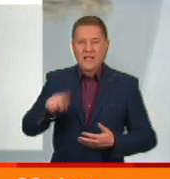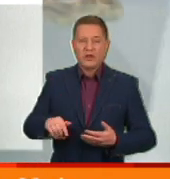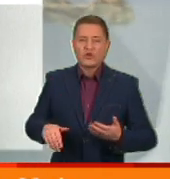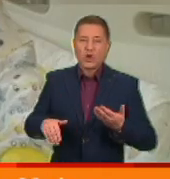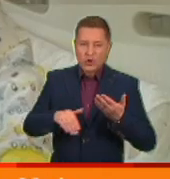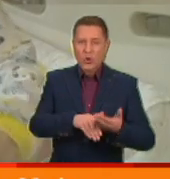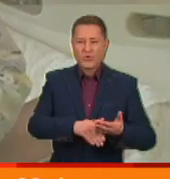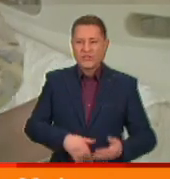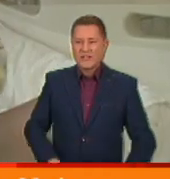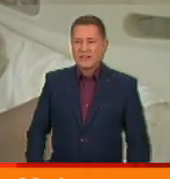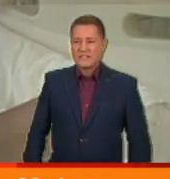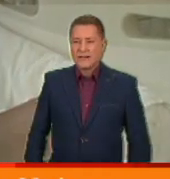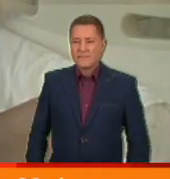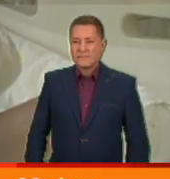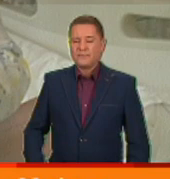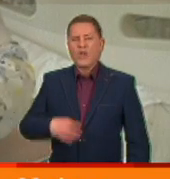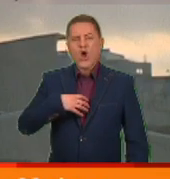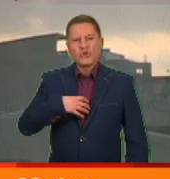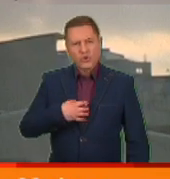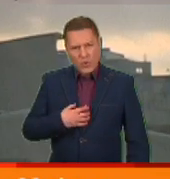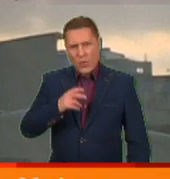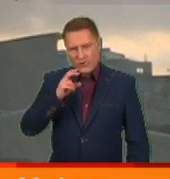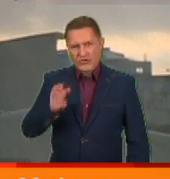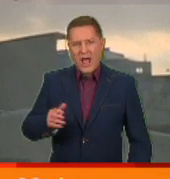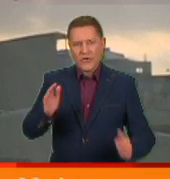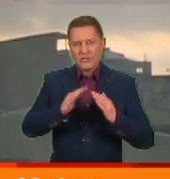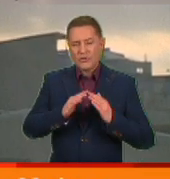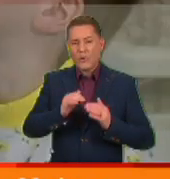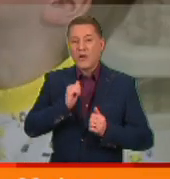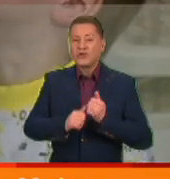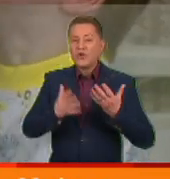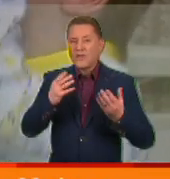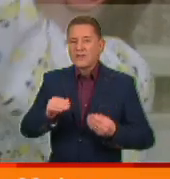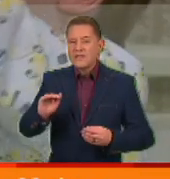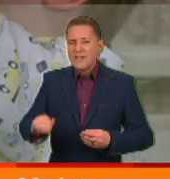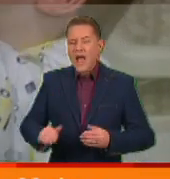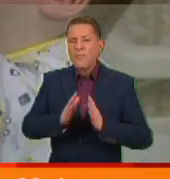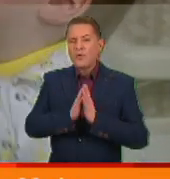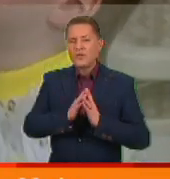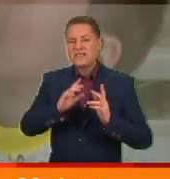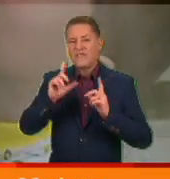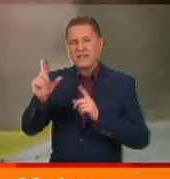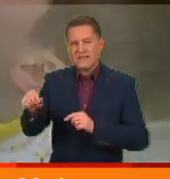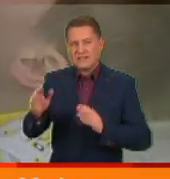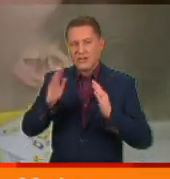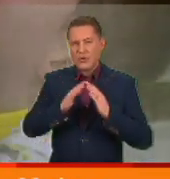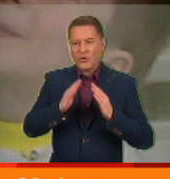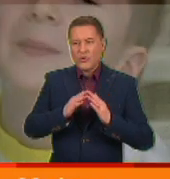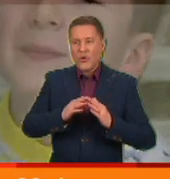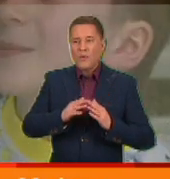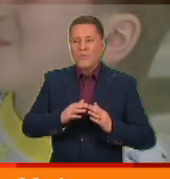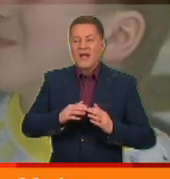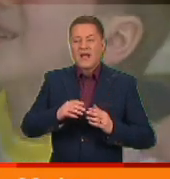долучилися. Скучаю за домом. Матвійко щодня благає маму відвести його додому, до тата й маленького